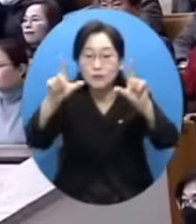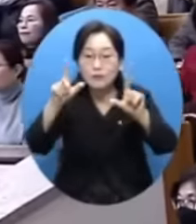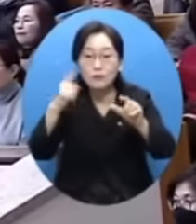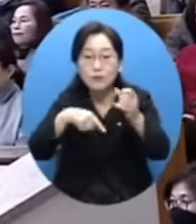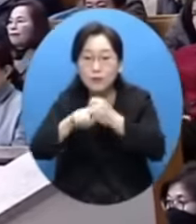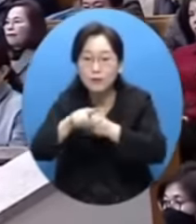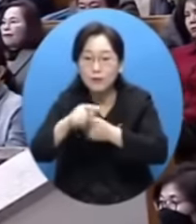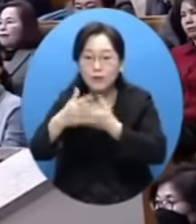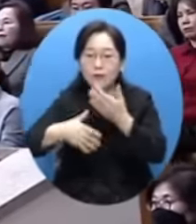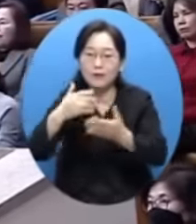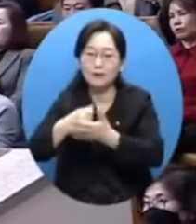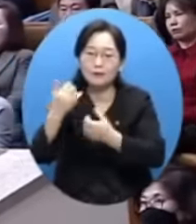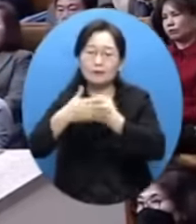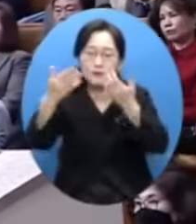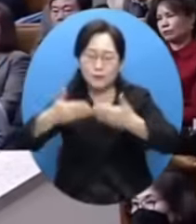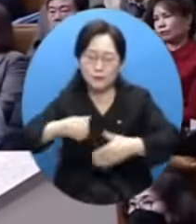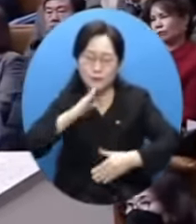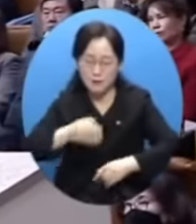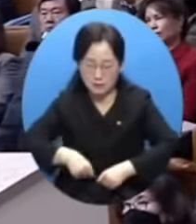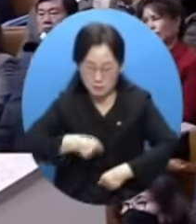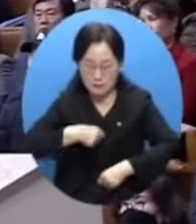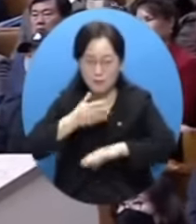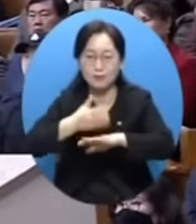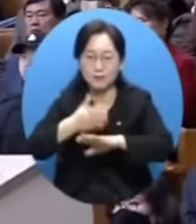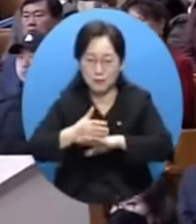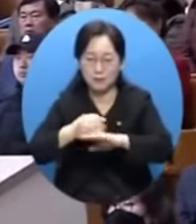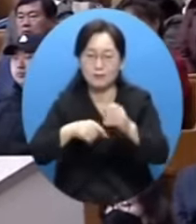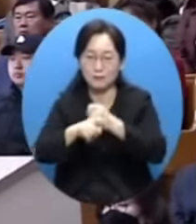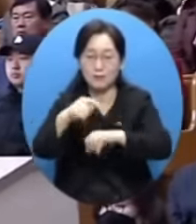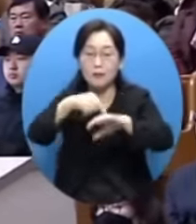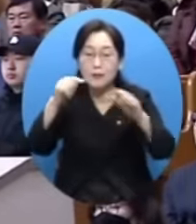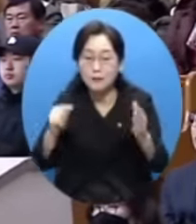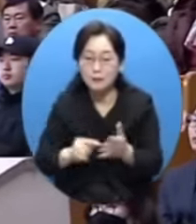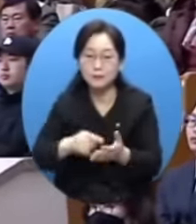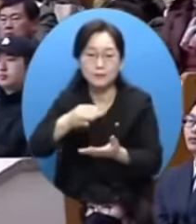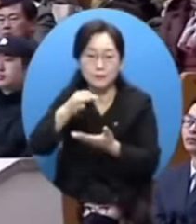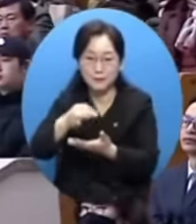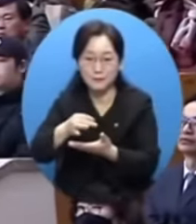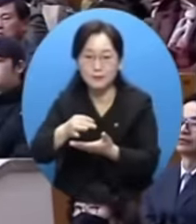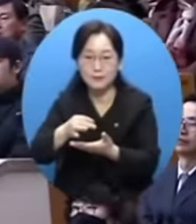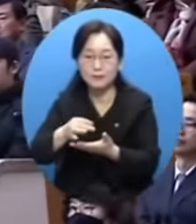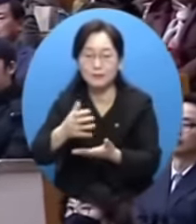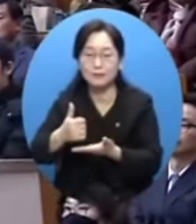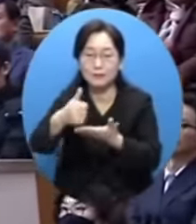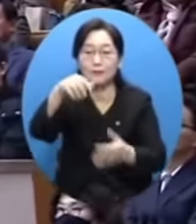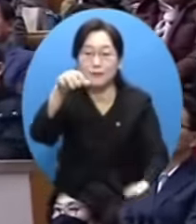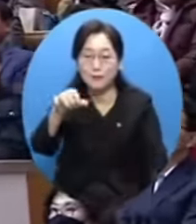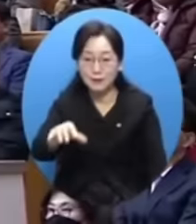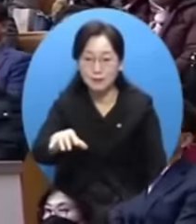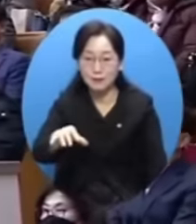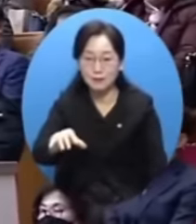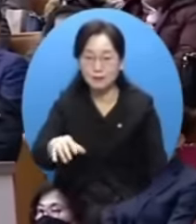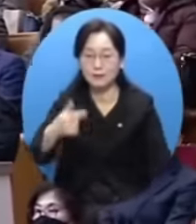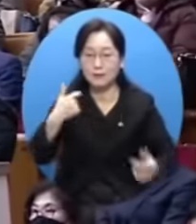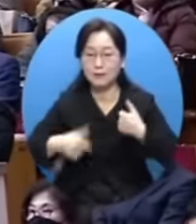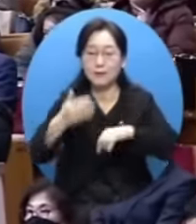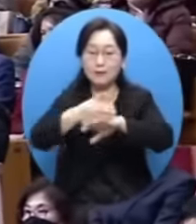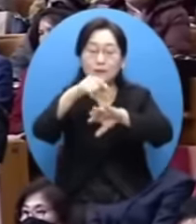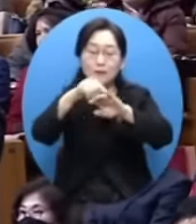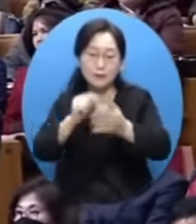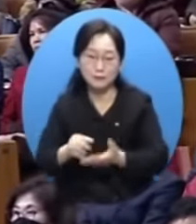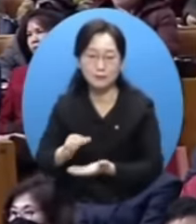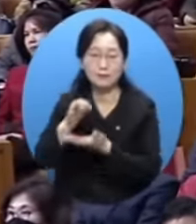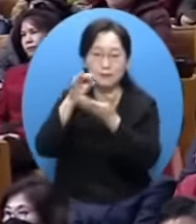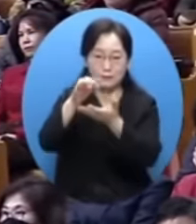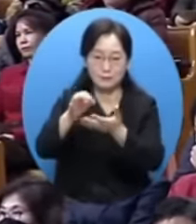진정한 감사로 드리는 날입니다. 마음과 물질을 주 앞에 깊은 감사로 드리는 날입니다.